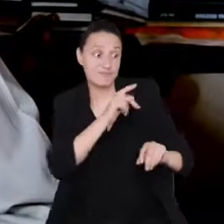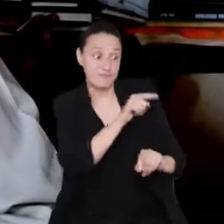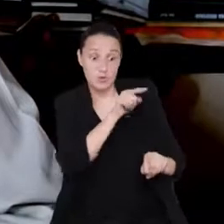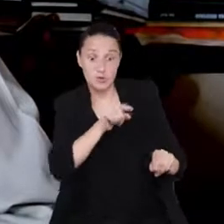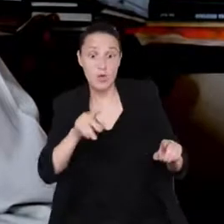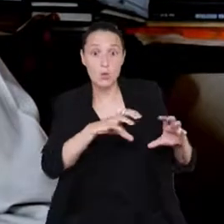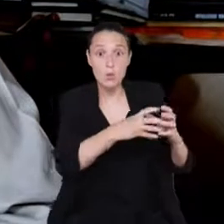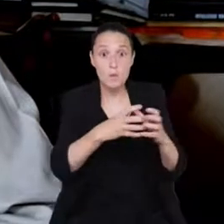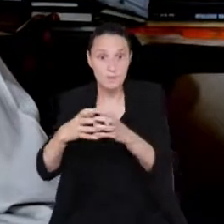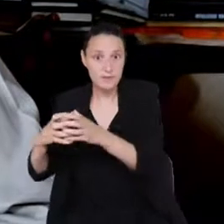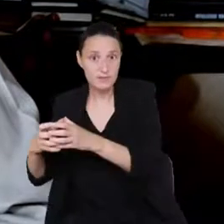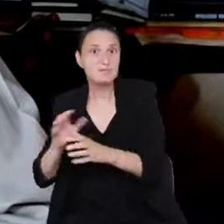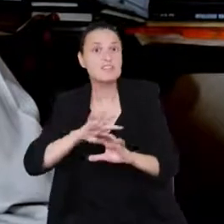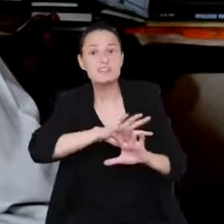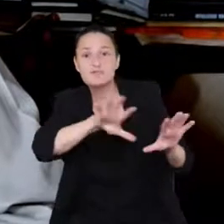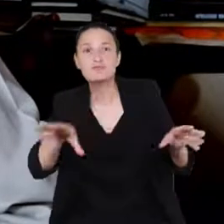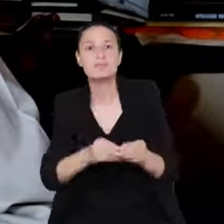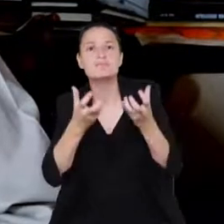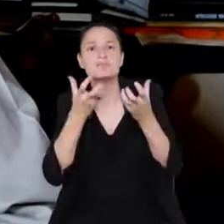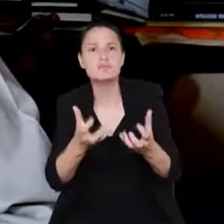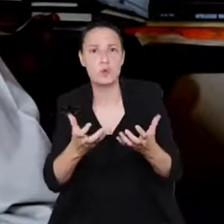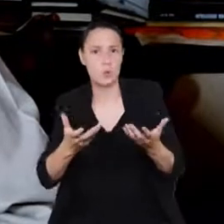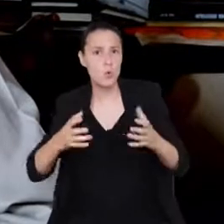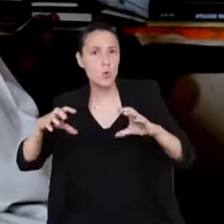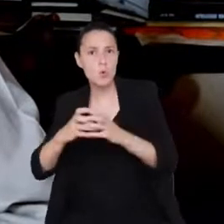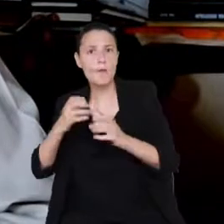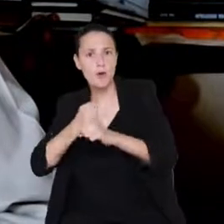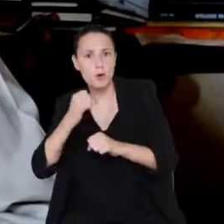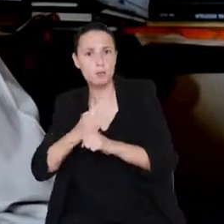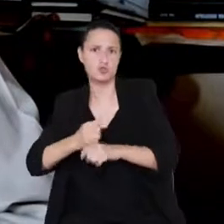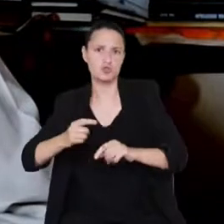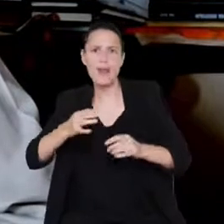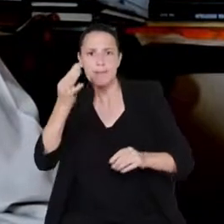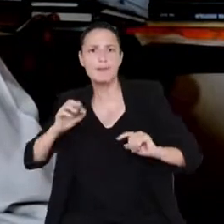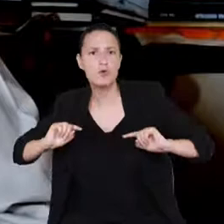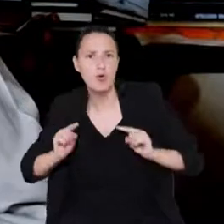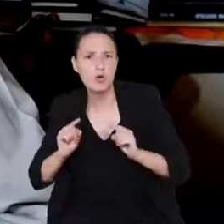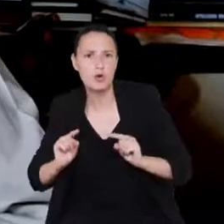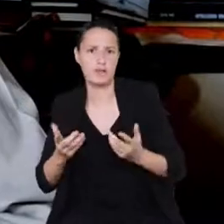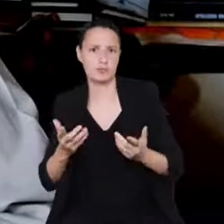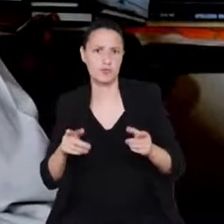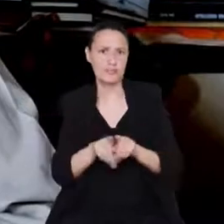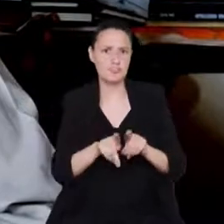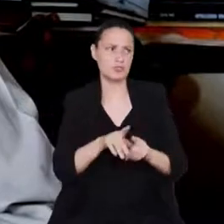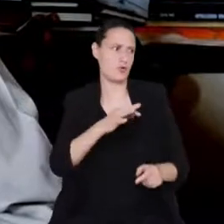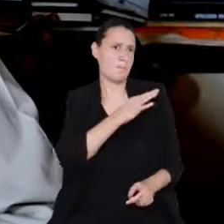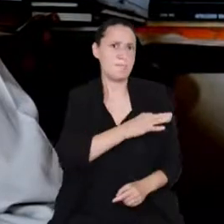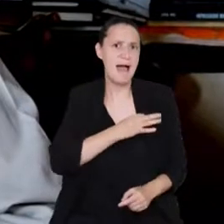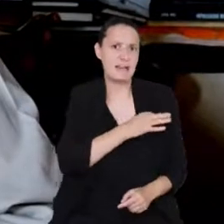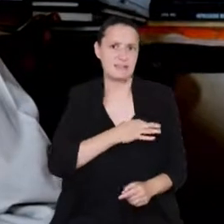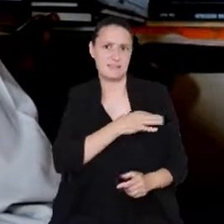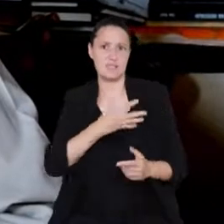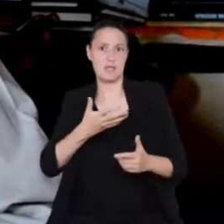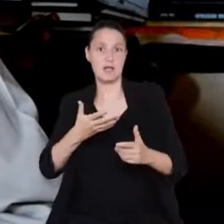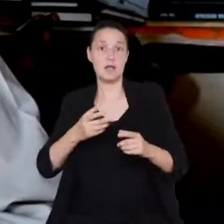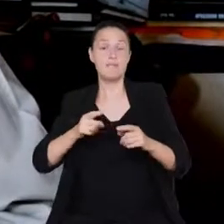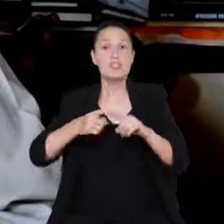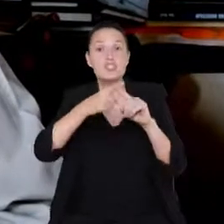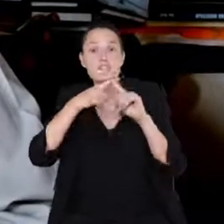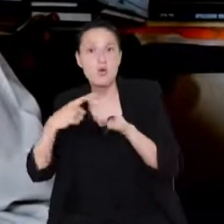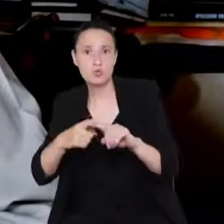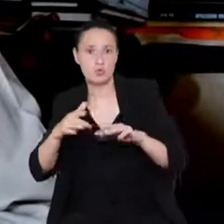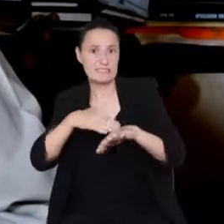do zorganizowania klasy robotniczej, zorganizowania robotników w partii, w związkach zawodowych, w